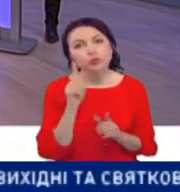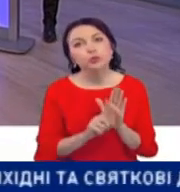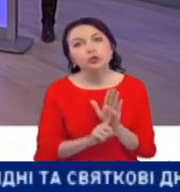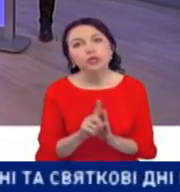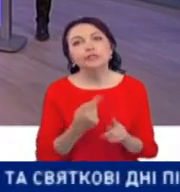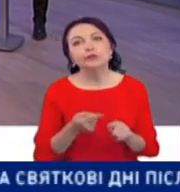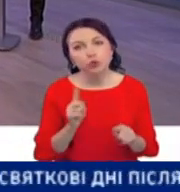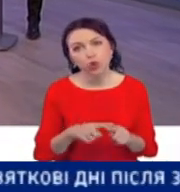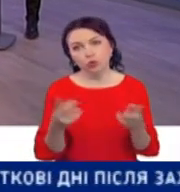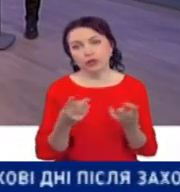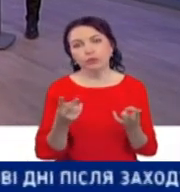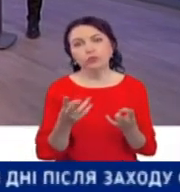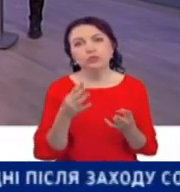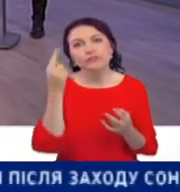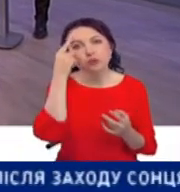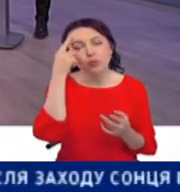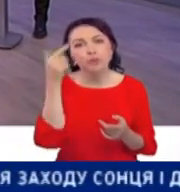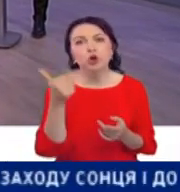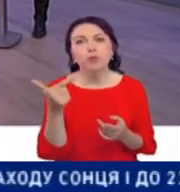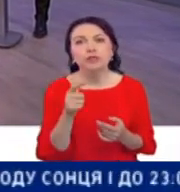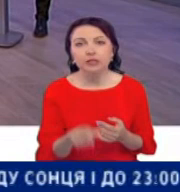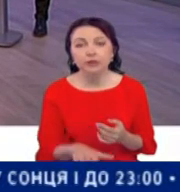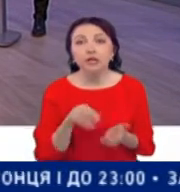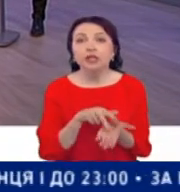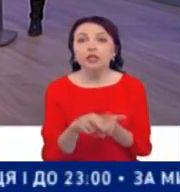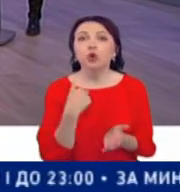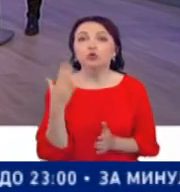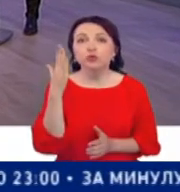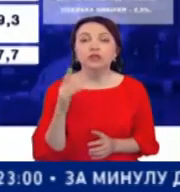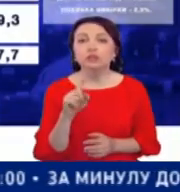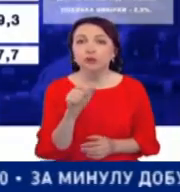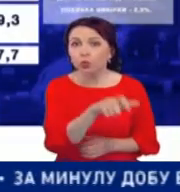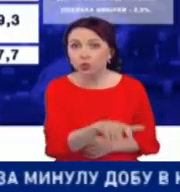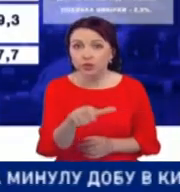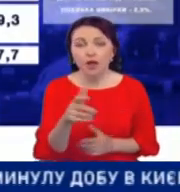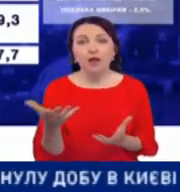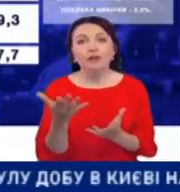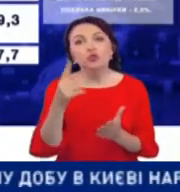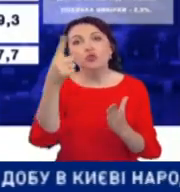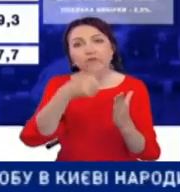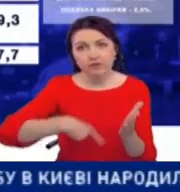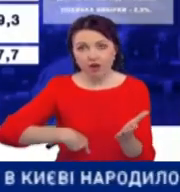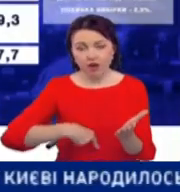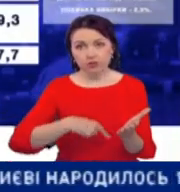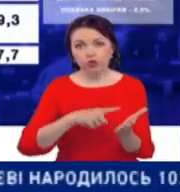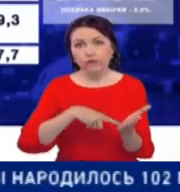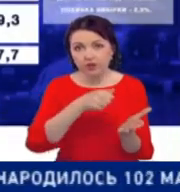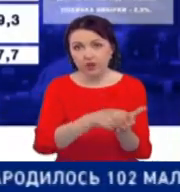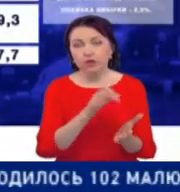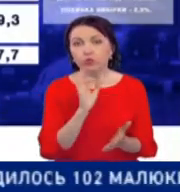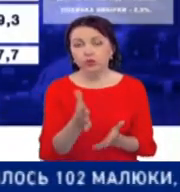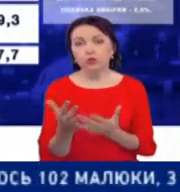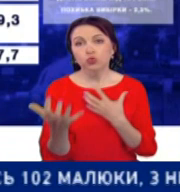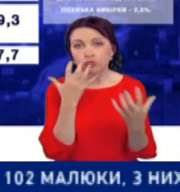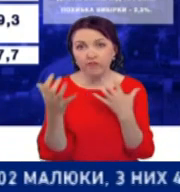Да? Потрібно бути свідомим громадянином, йти голосувати за ту людину, яка... ти її довіряєш, і яка дійсно буде